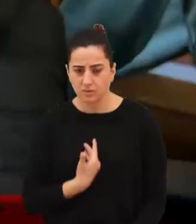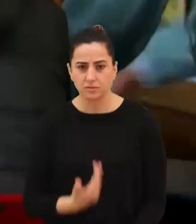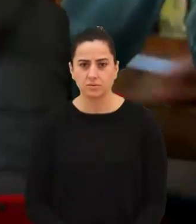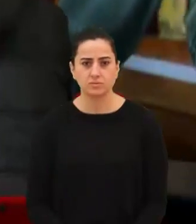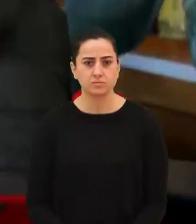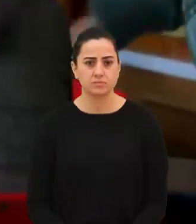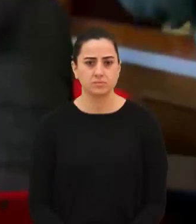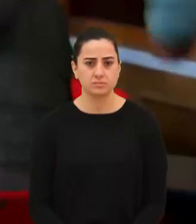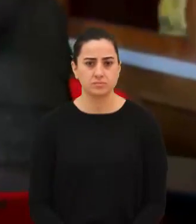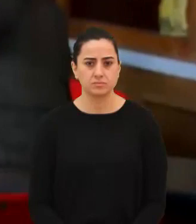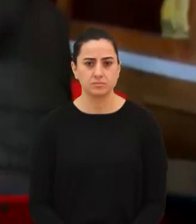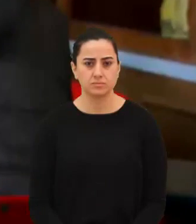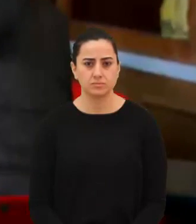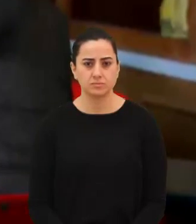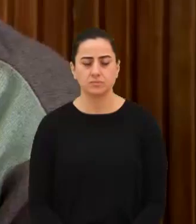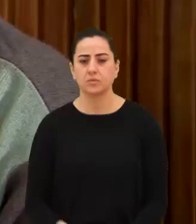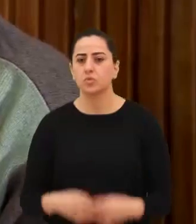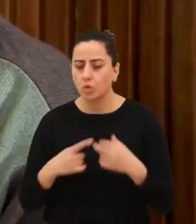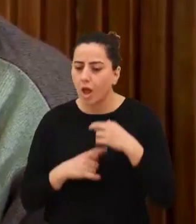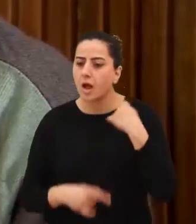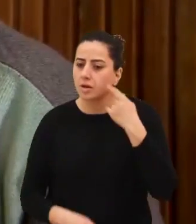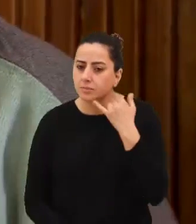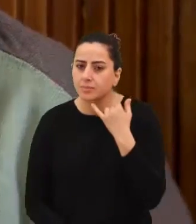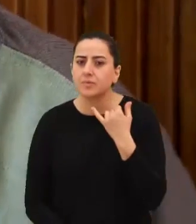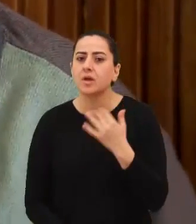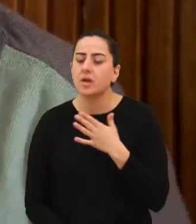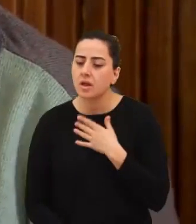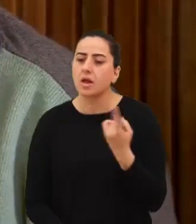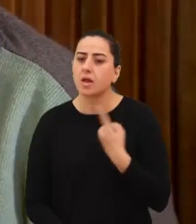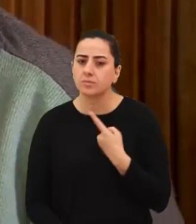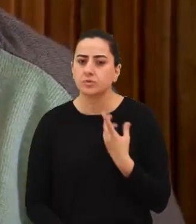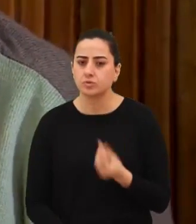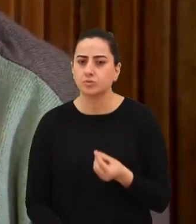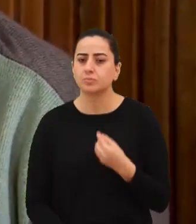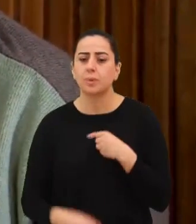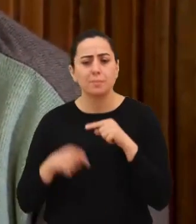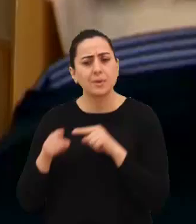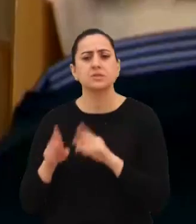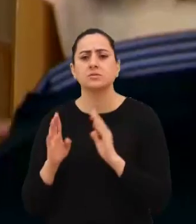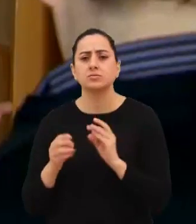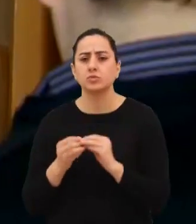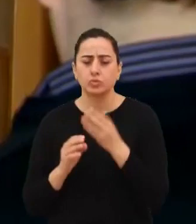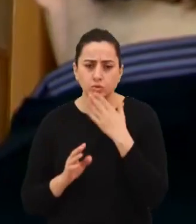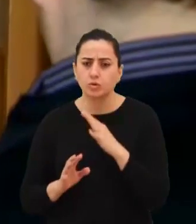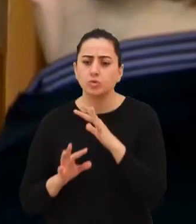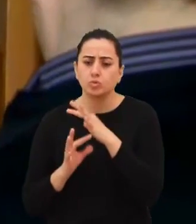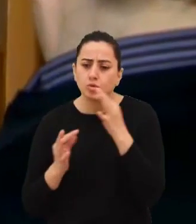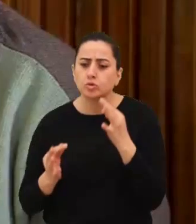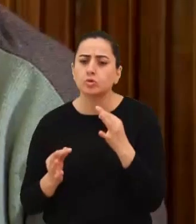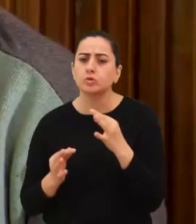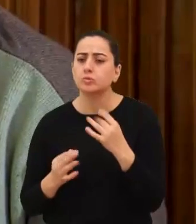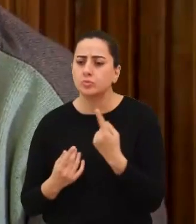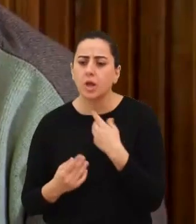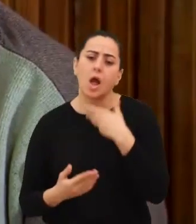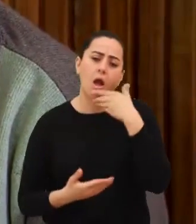vereceğim. Ha, Yamanım, emredersiniz efendim. Ben peşindeyim. Efendim huzurunuza çıktığımda